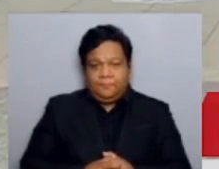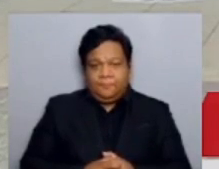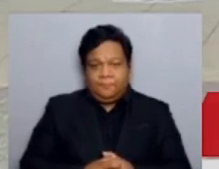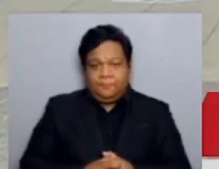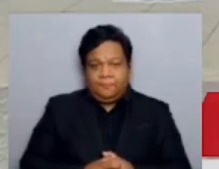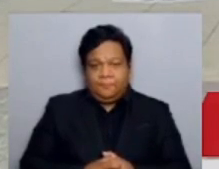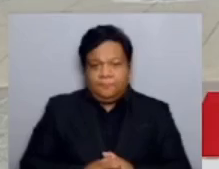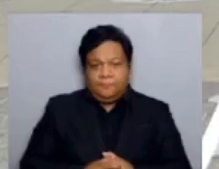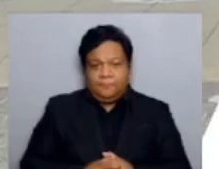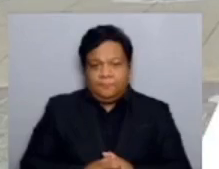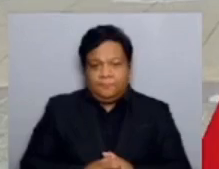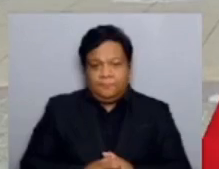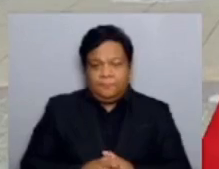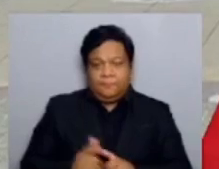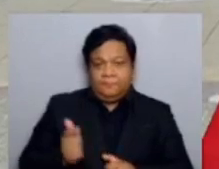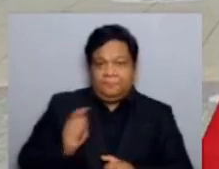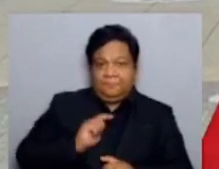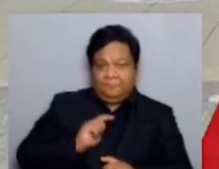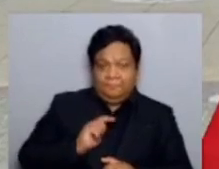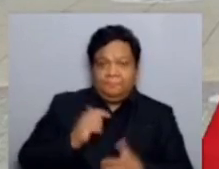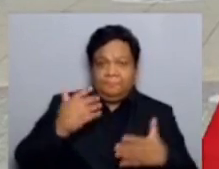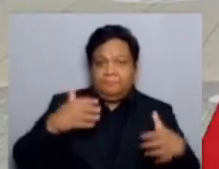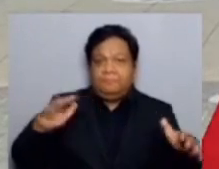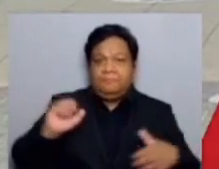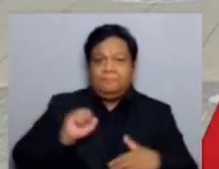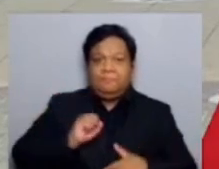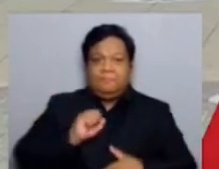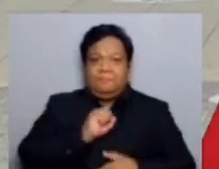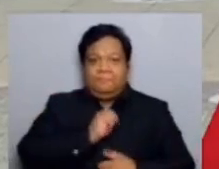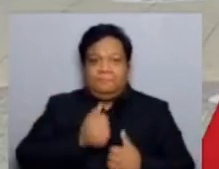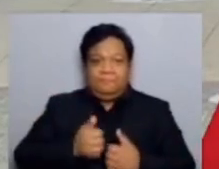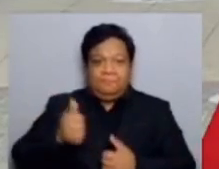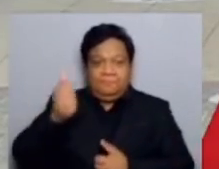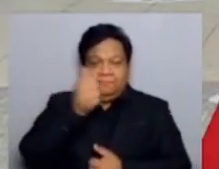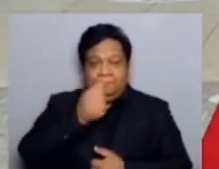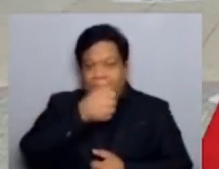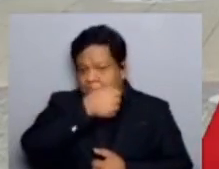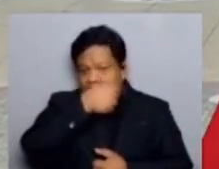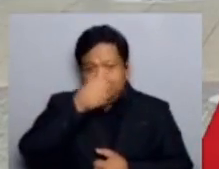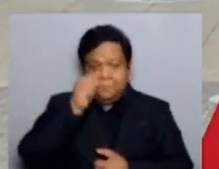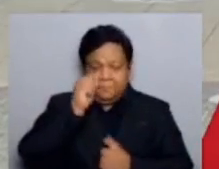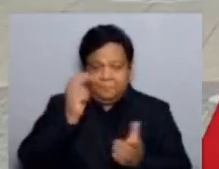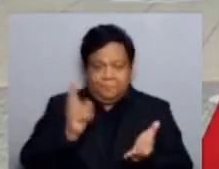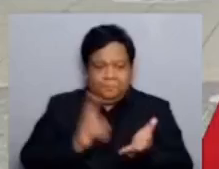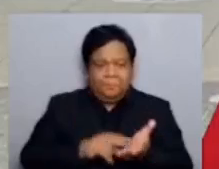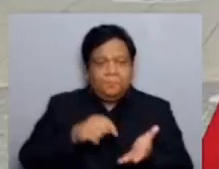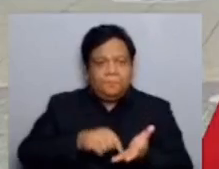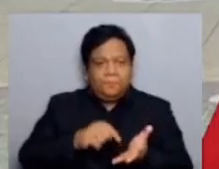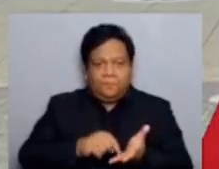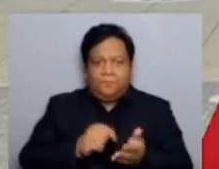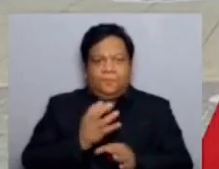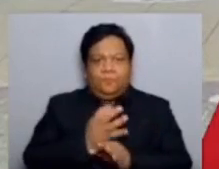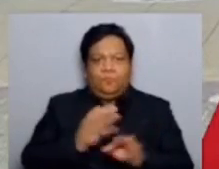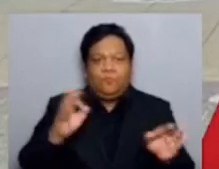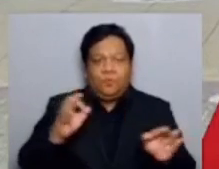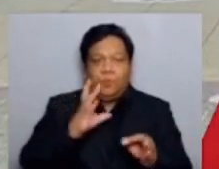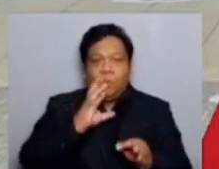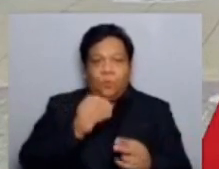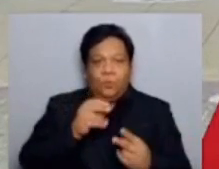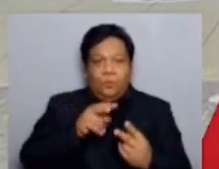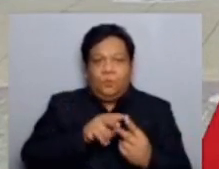Iban, pirmado na ni Senate President Tito Soto ang release order ng Pharmally Executives na sina Mohit Dargani at Lin